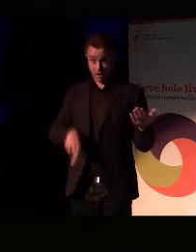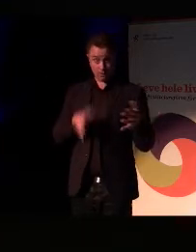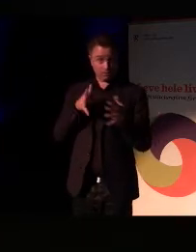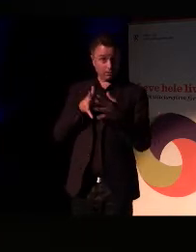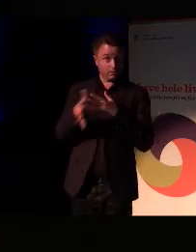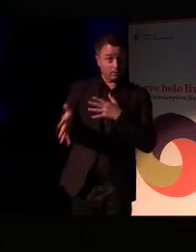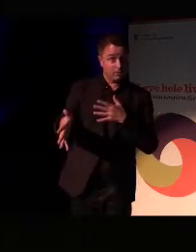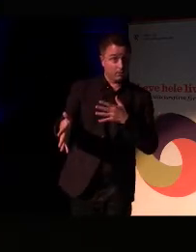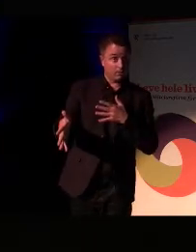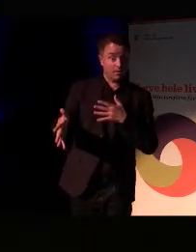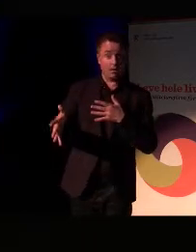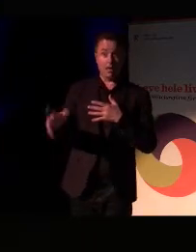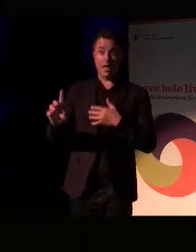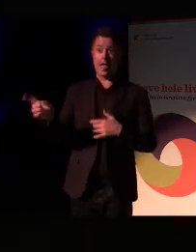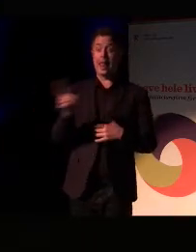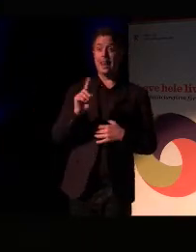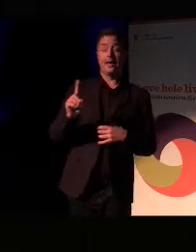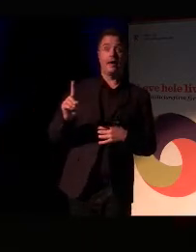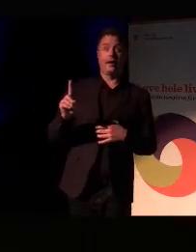en skikkelig